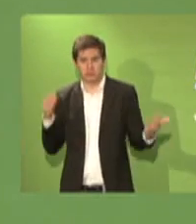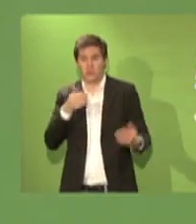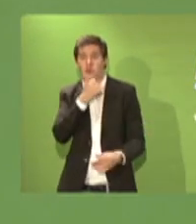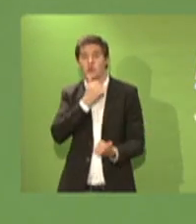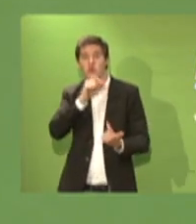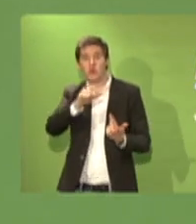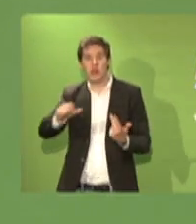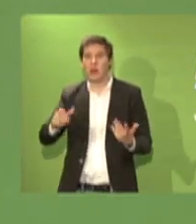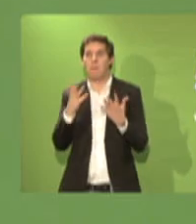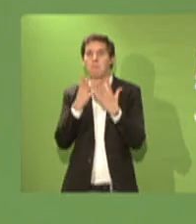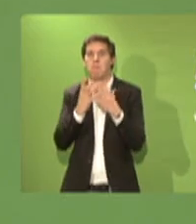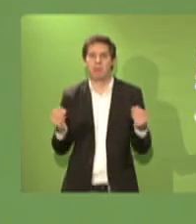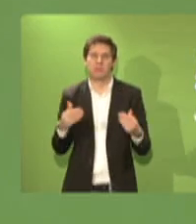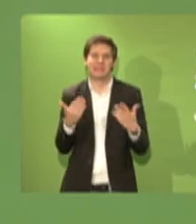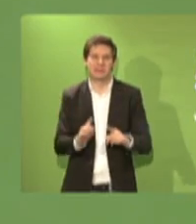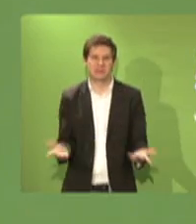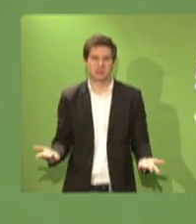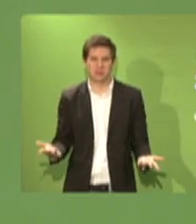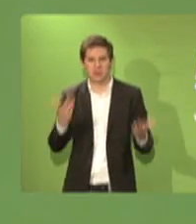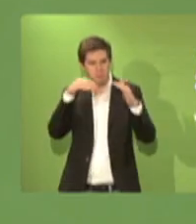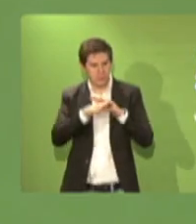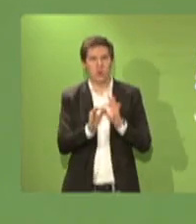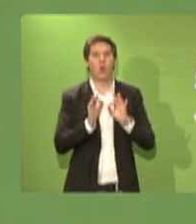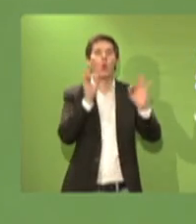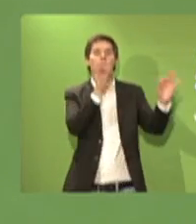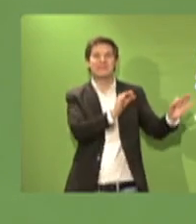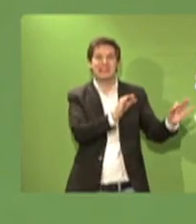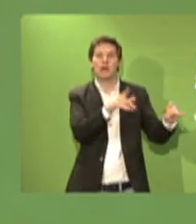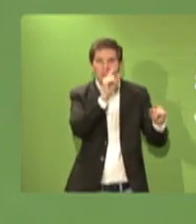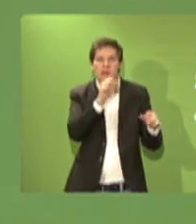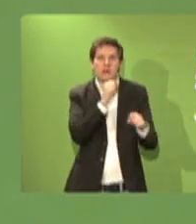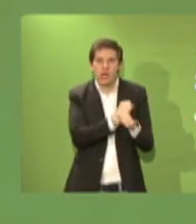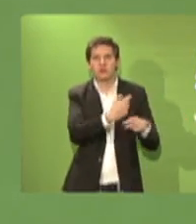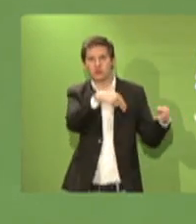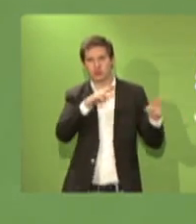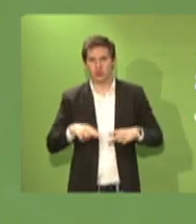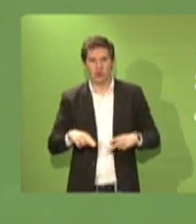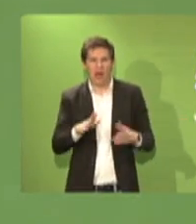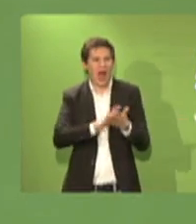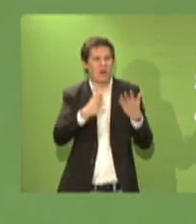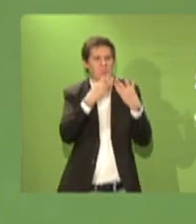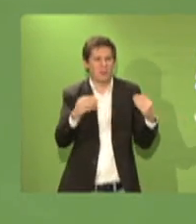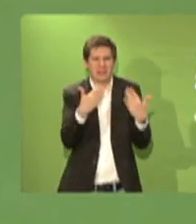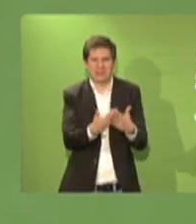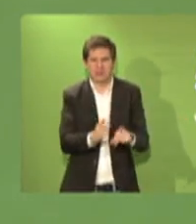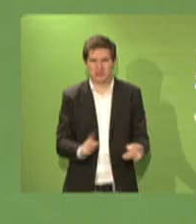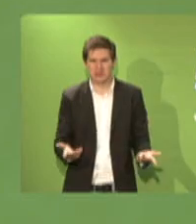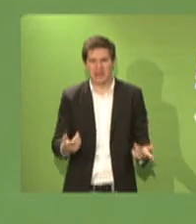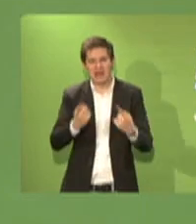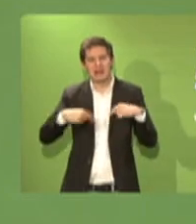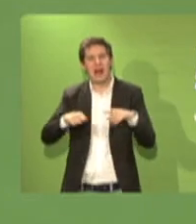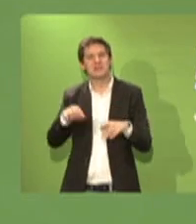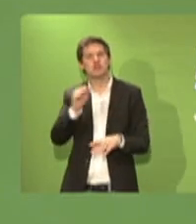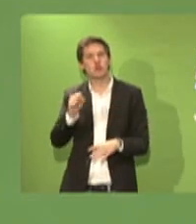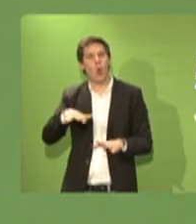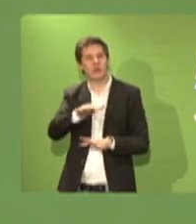sind nicht weg, wenn sie wegziehen. Jugendliche lösen sich nicht in Luft auf. Ich möchte das Beispiel aus dem Kreis Soest nennen. Der